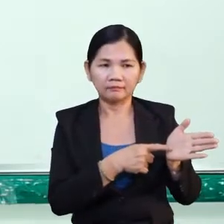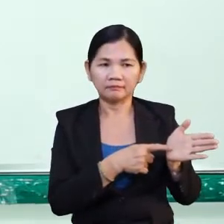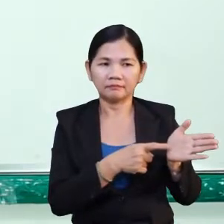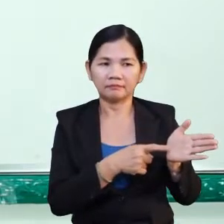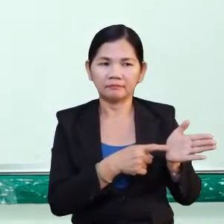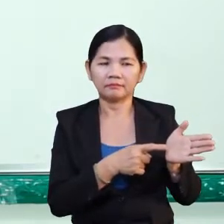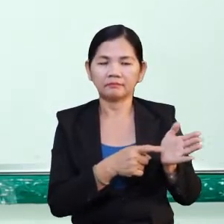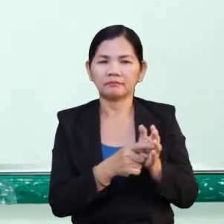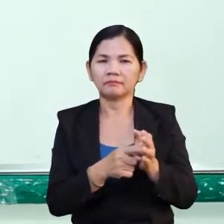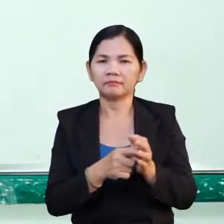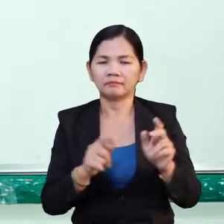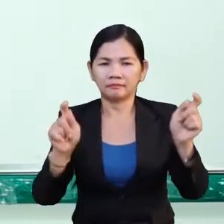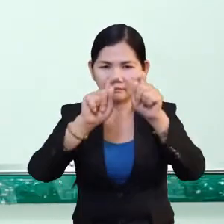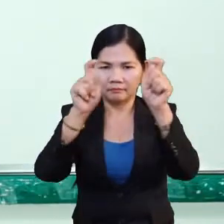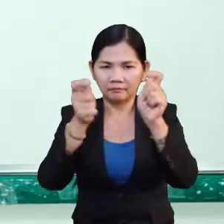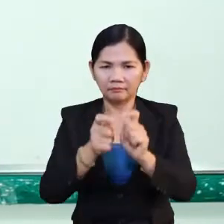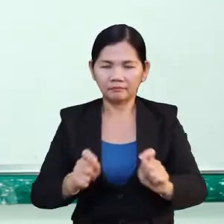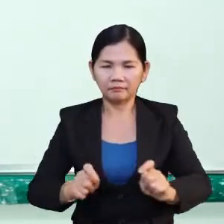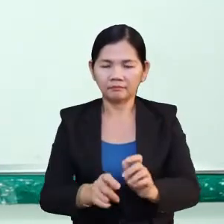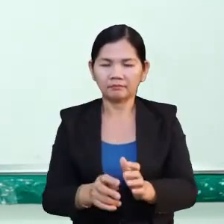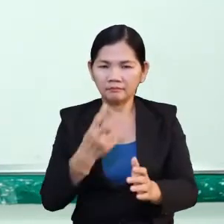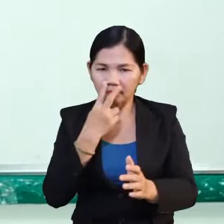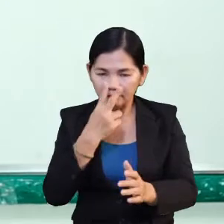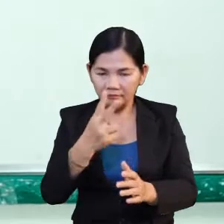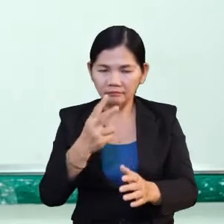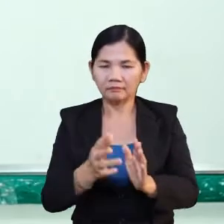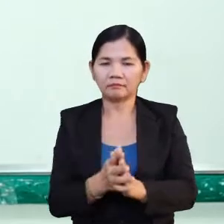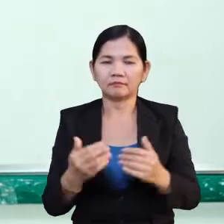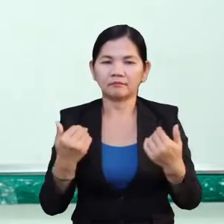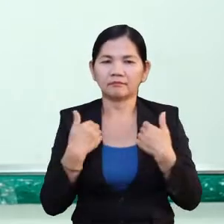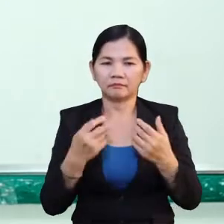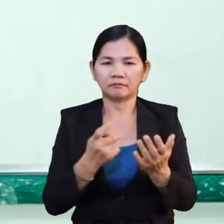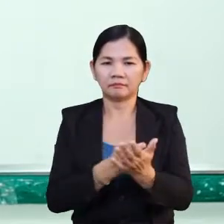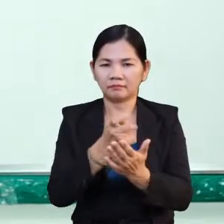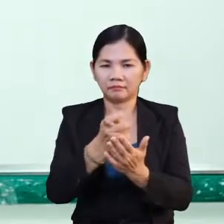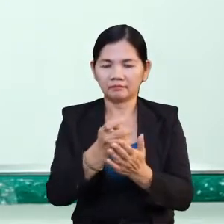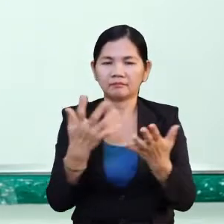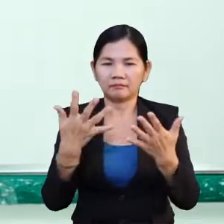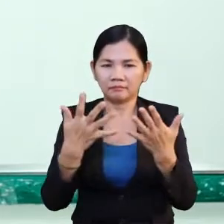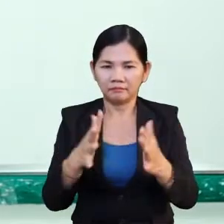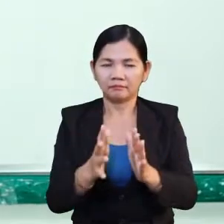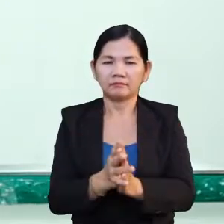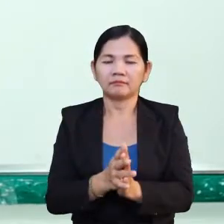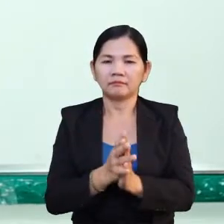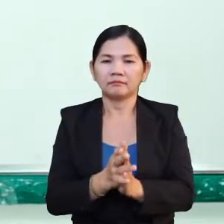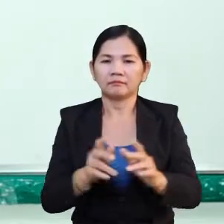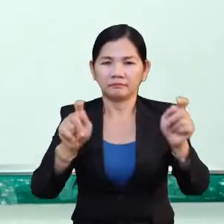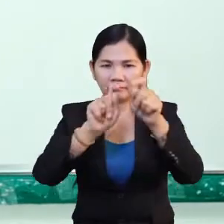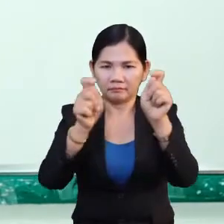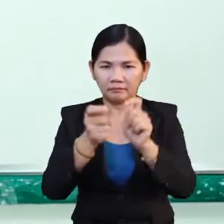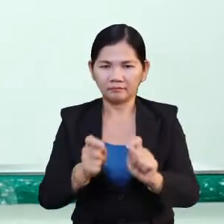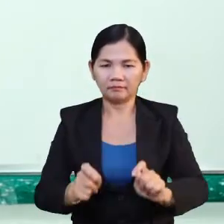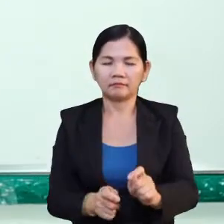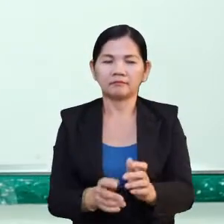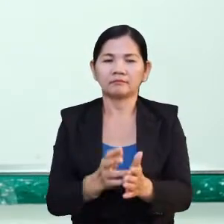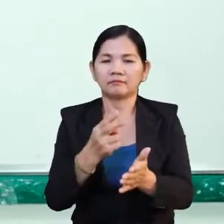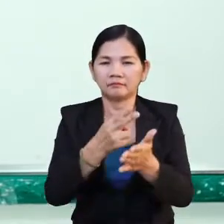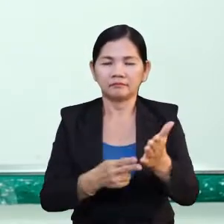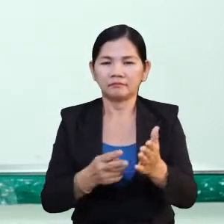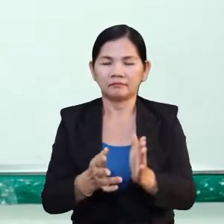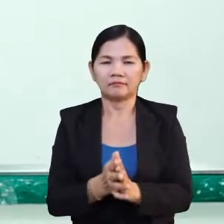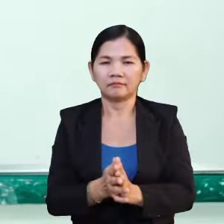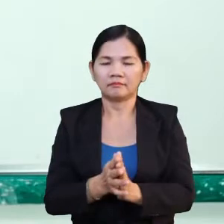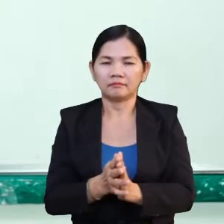កូនមើលរៀងវាជាអ្វីដែលយើងបានរៀនកណិតវិទ្យាពីថ្ងៃមុនណារៀងវាជាអ្វីដែរកូន ចា